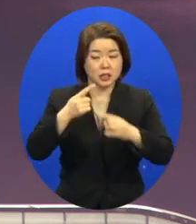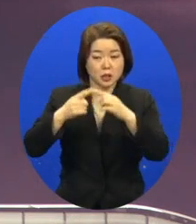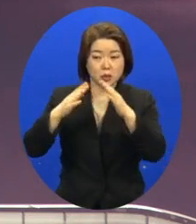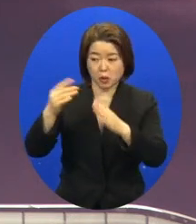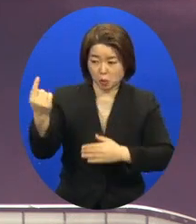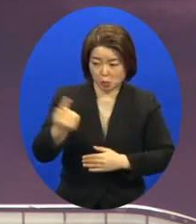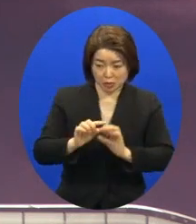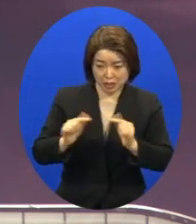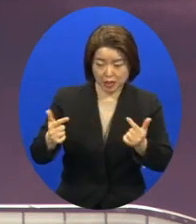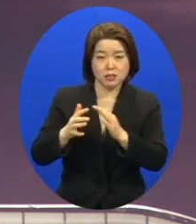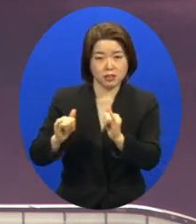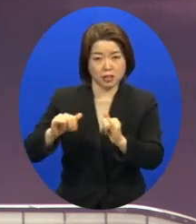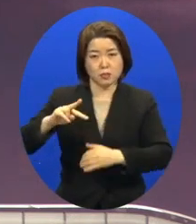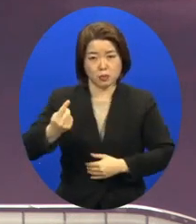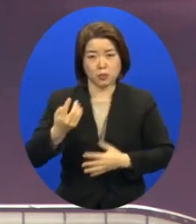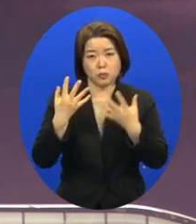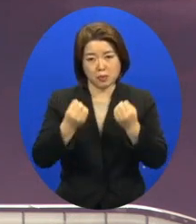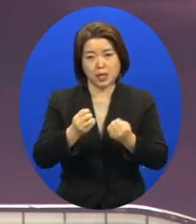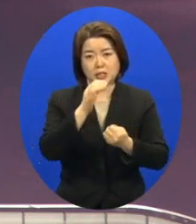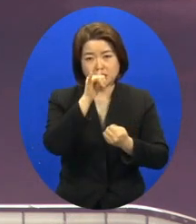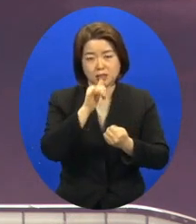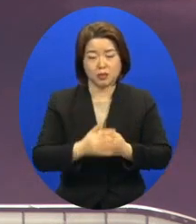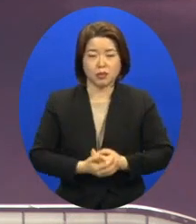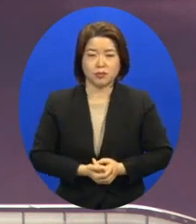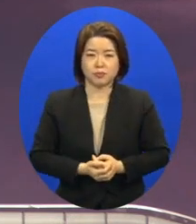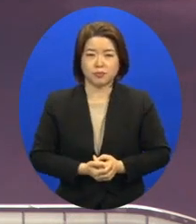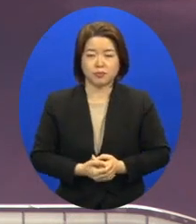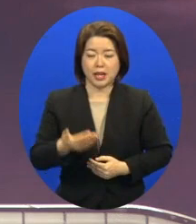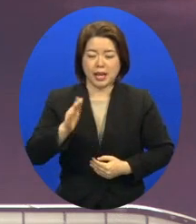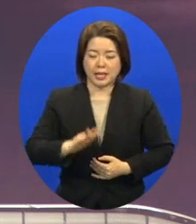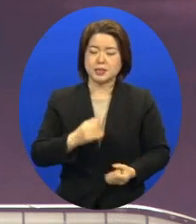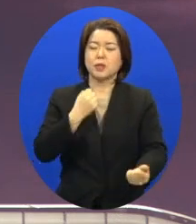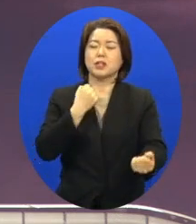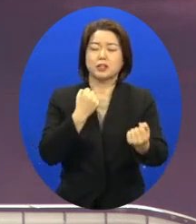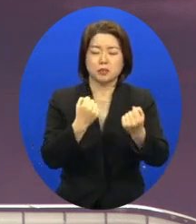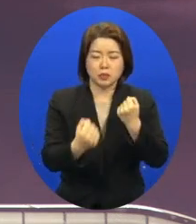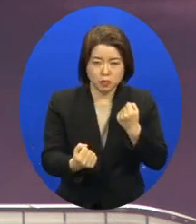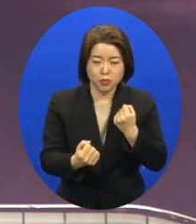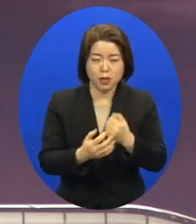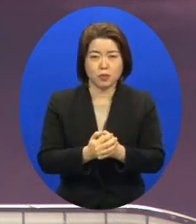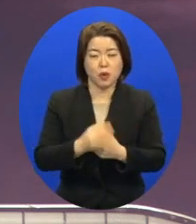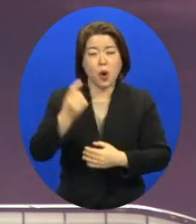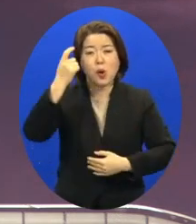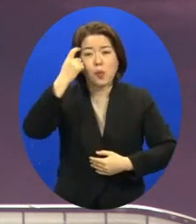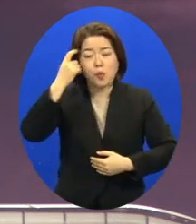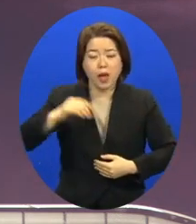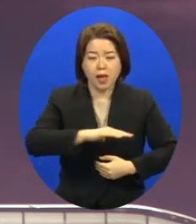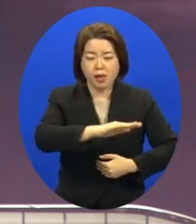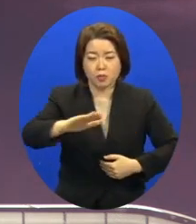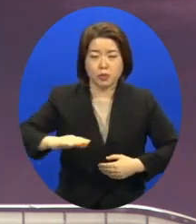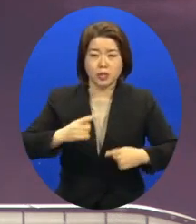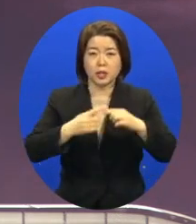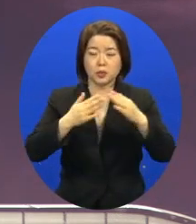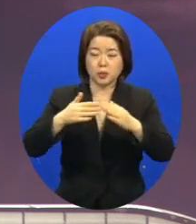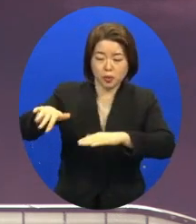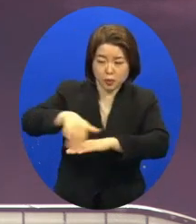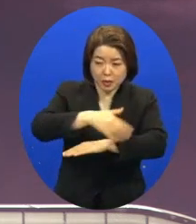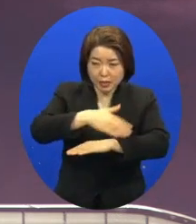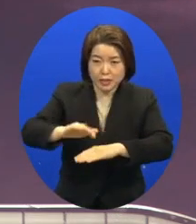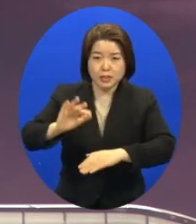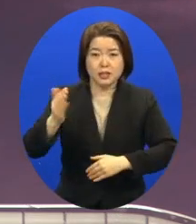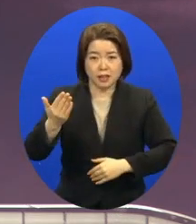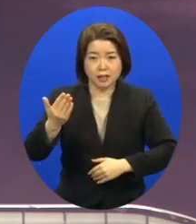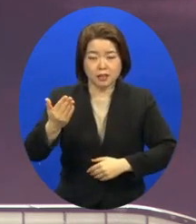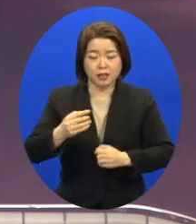많고요. 그러나 그럼에도 불구하고 왜 우리가 교회를 다녀야 하는지, 도대체